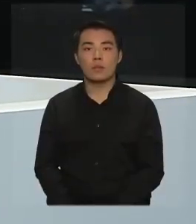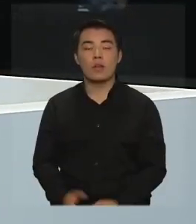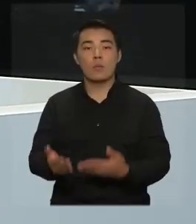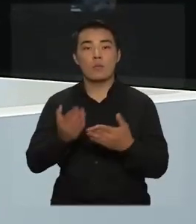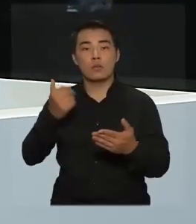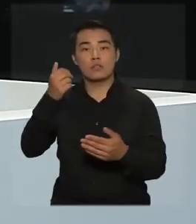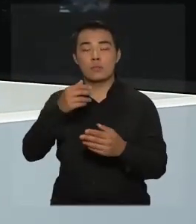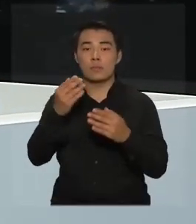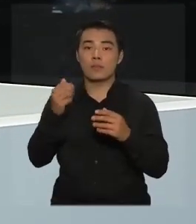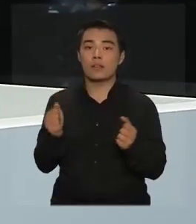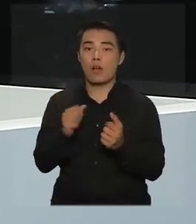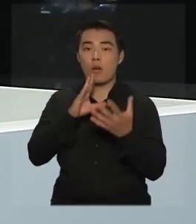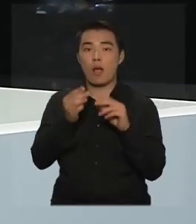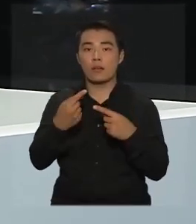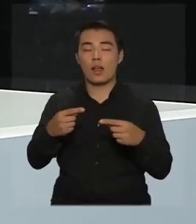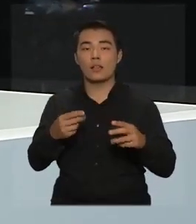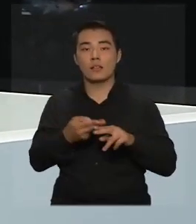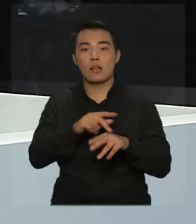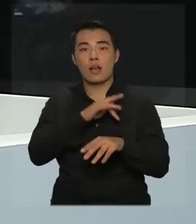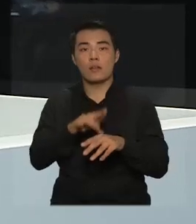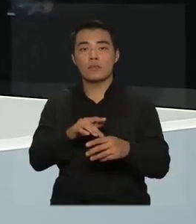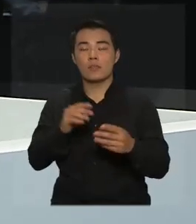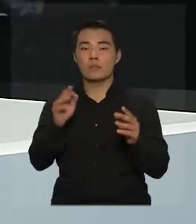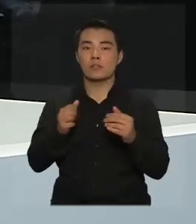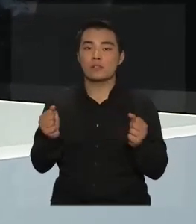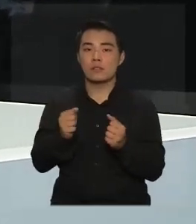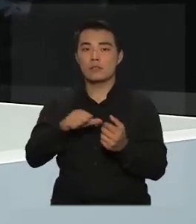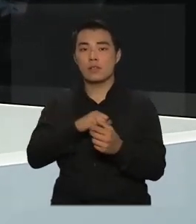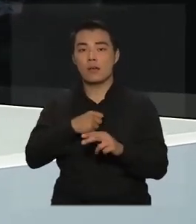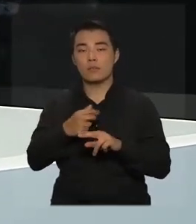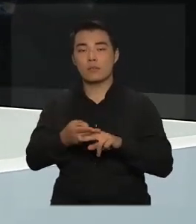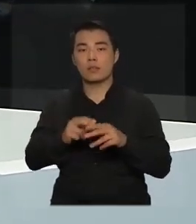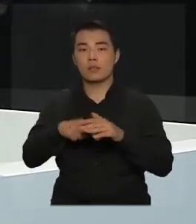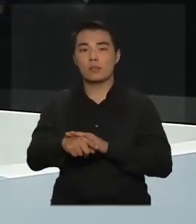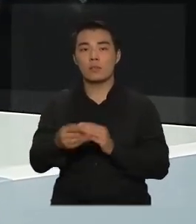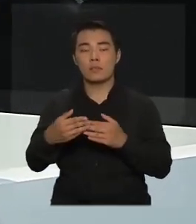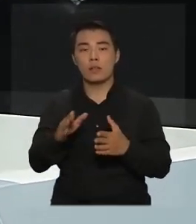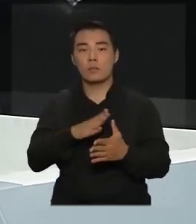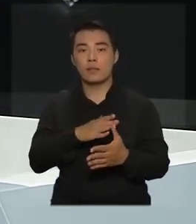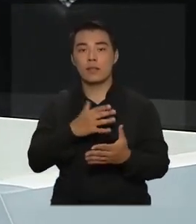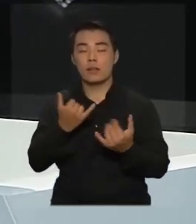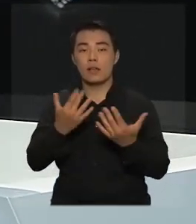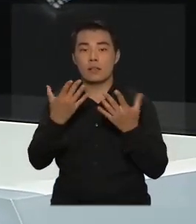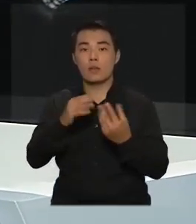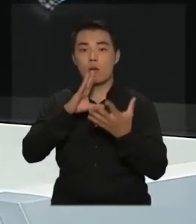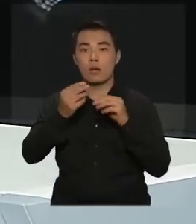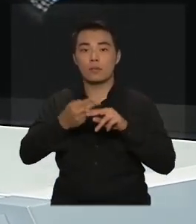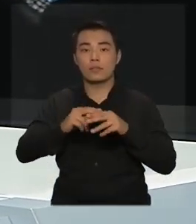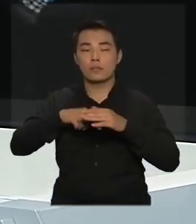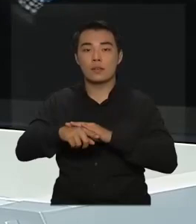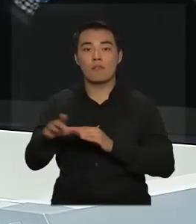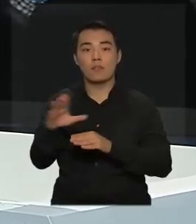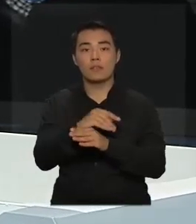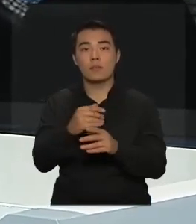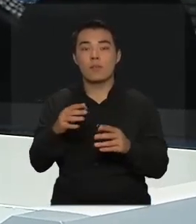Өткен қыста елдегі бірнеше қала қысылып қымтырылып, шықпа жаным шықпамен зорға шыққан. Ал биыл кешегінің кебін кимес үшін